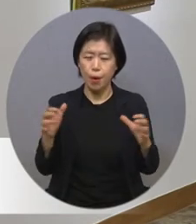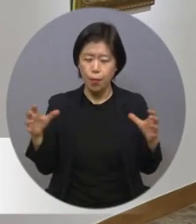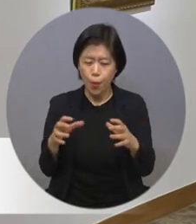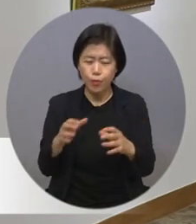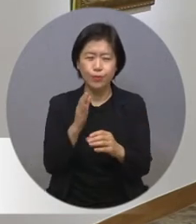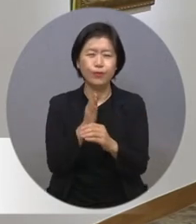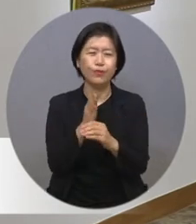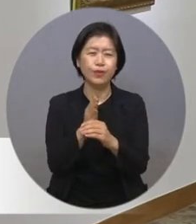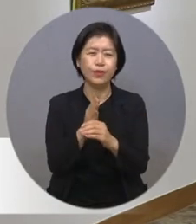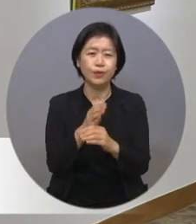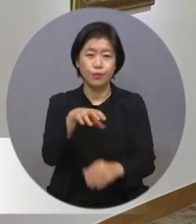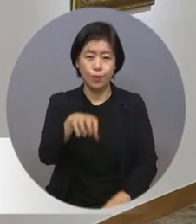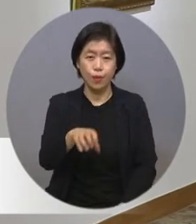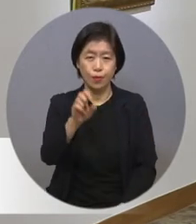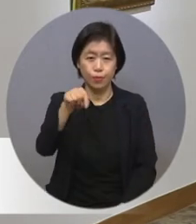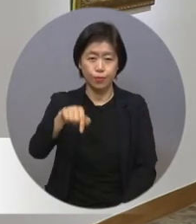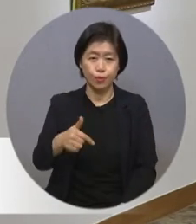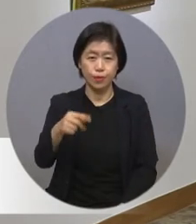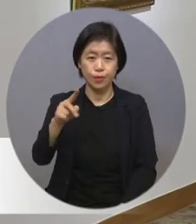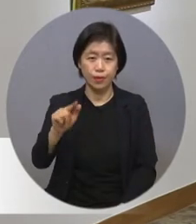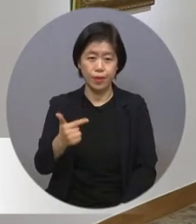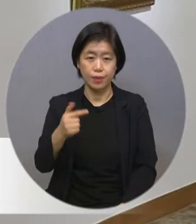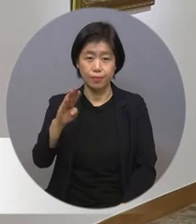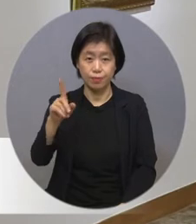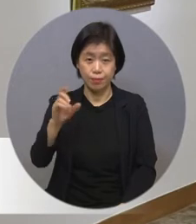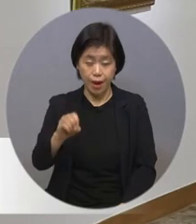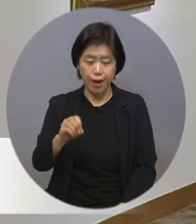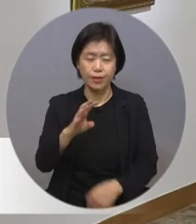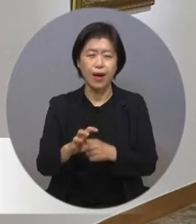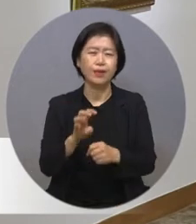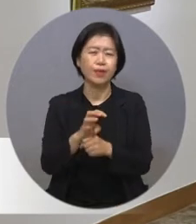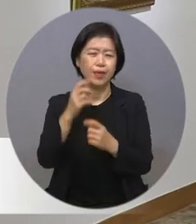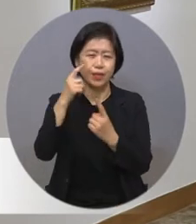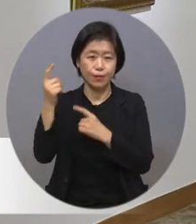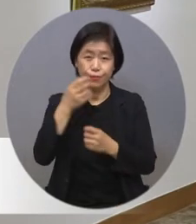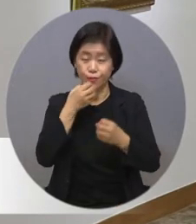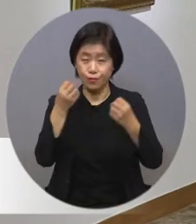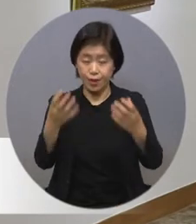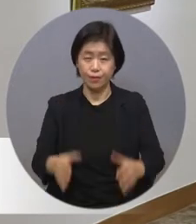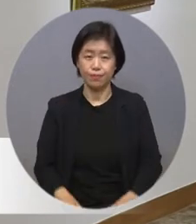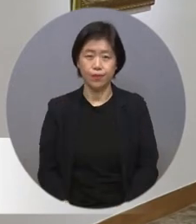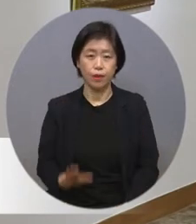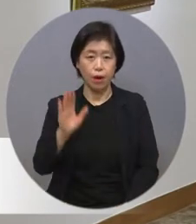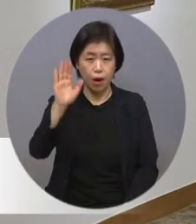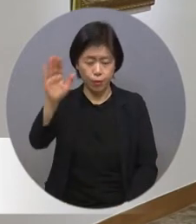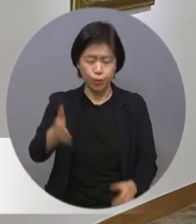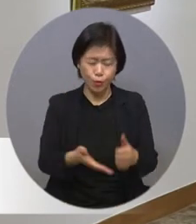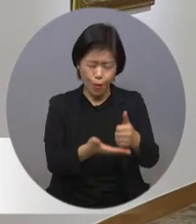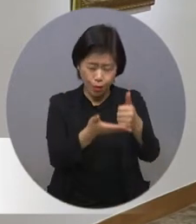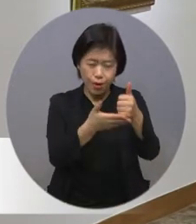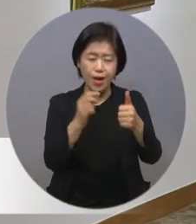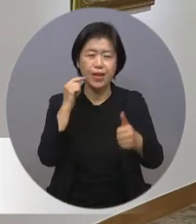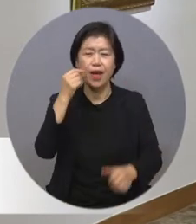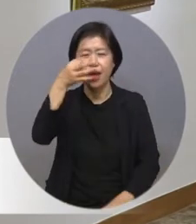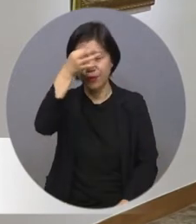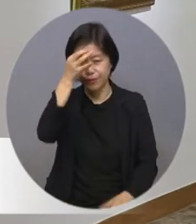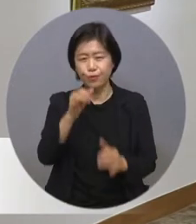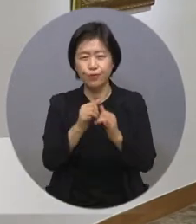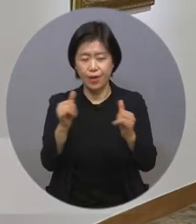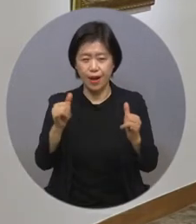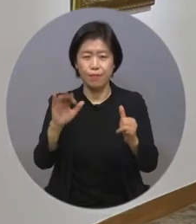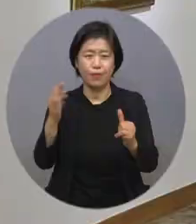묵산방 40년 진심으로 축하드리고 앞으로도 지역에 존경받는 예술인으로 사랑받게